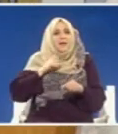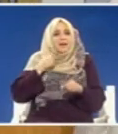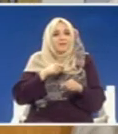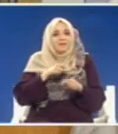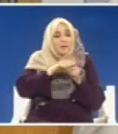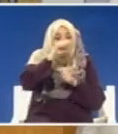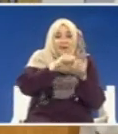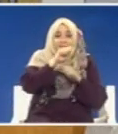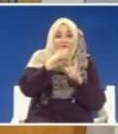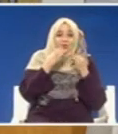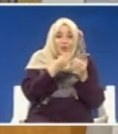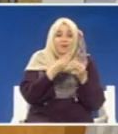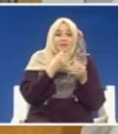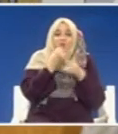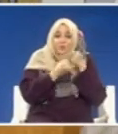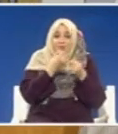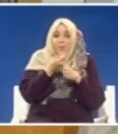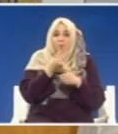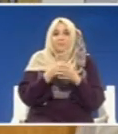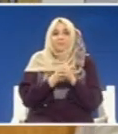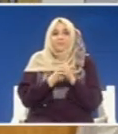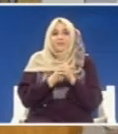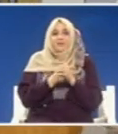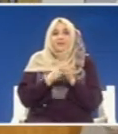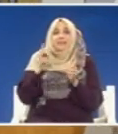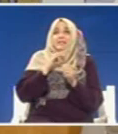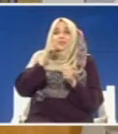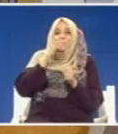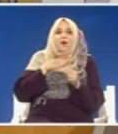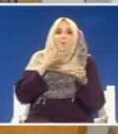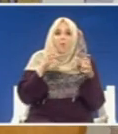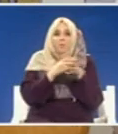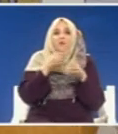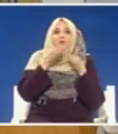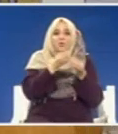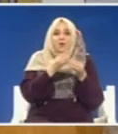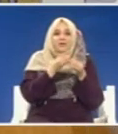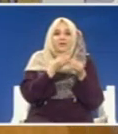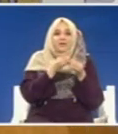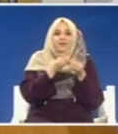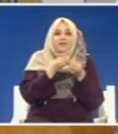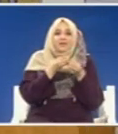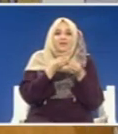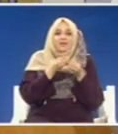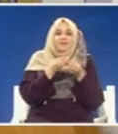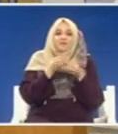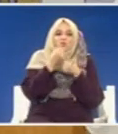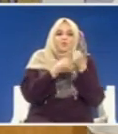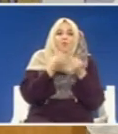محبة في الابتلاء. وفي رواية أخرى تقول: إذا أحب الله قوما ابتلاهم ليسمع